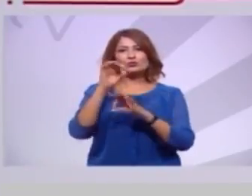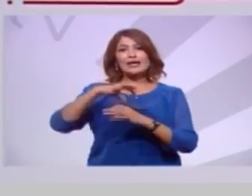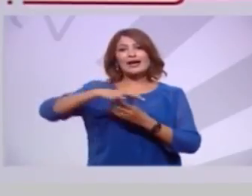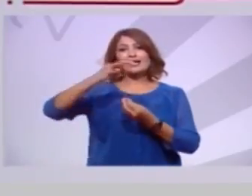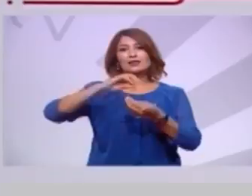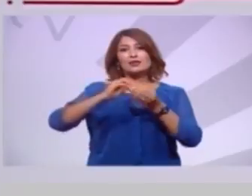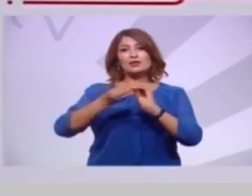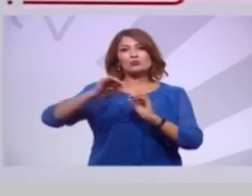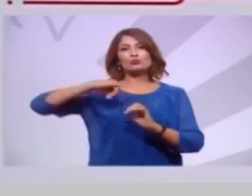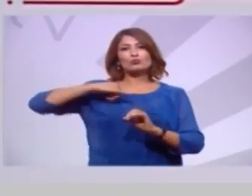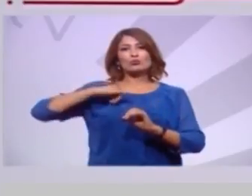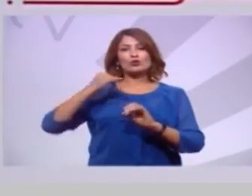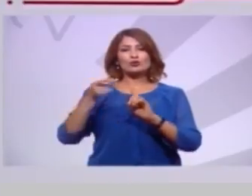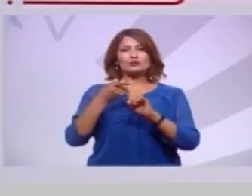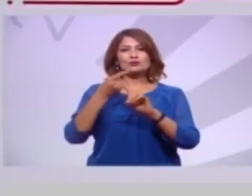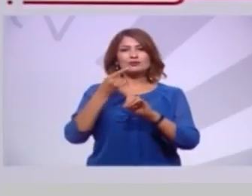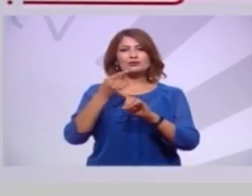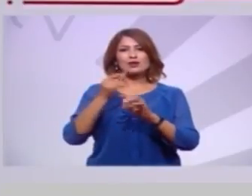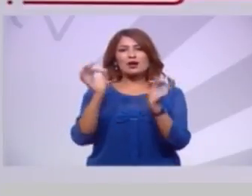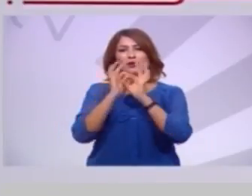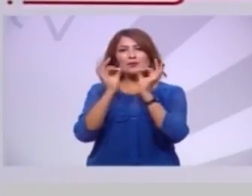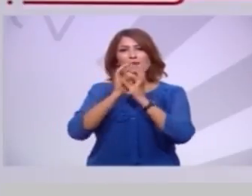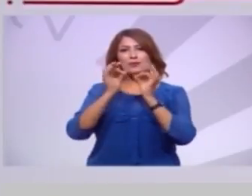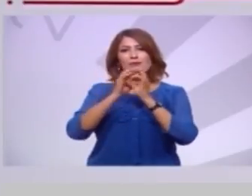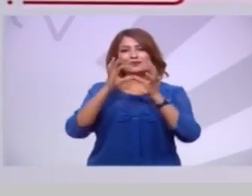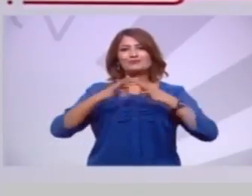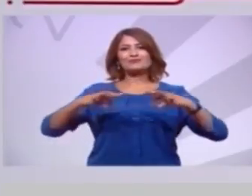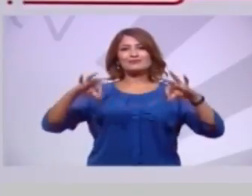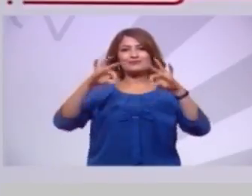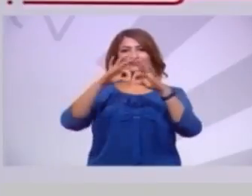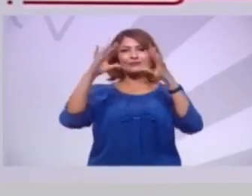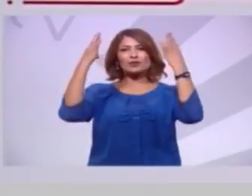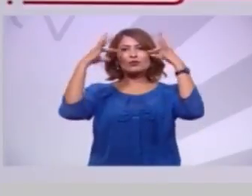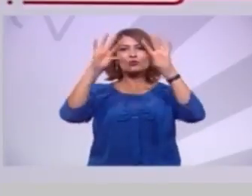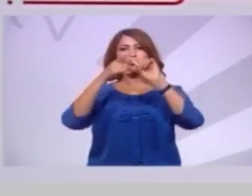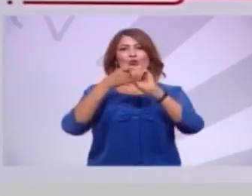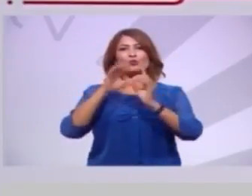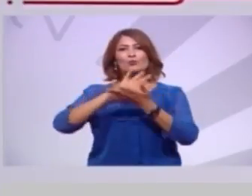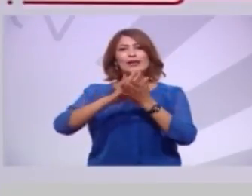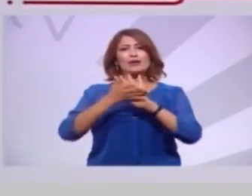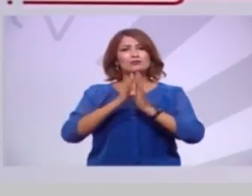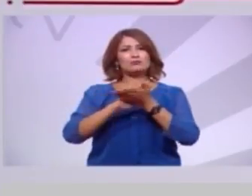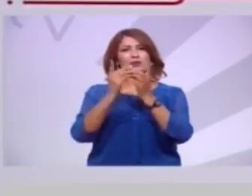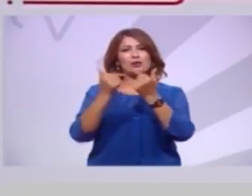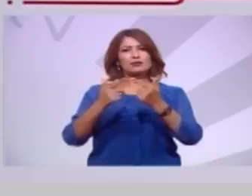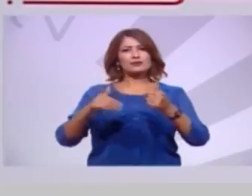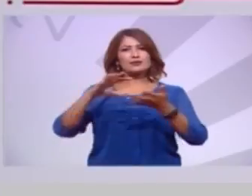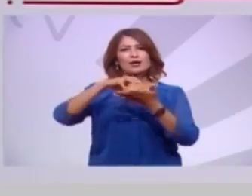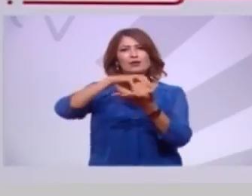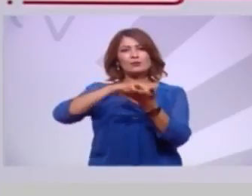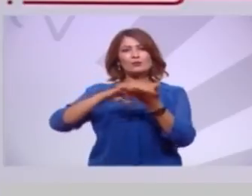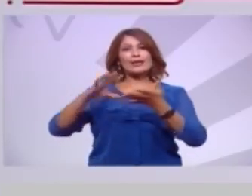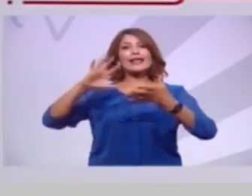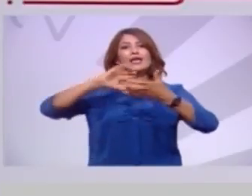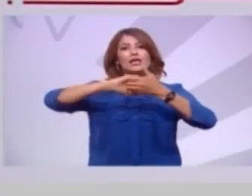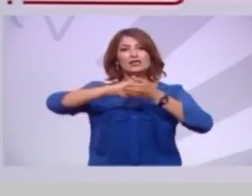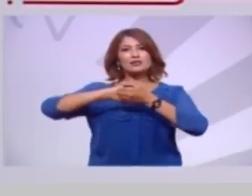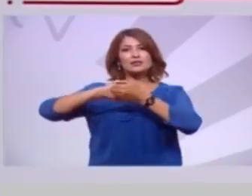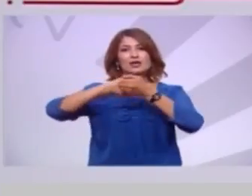اللي تفتح الى دور شباب والثقافه احب اشوف والجمعيات الاتحاد الاولمبيه